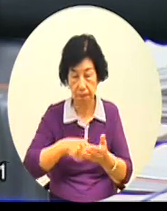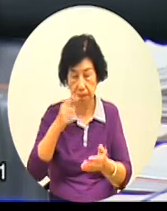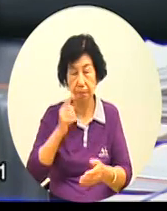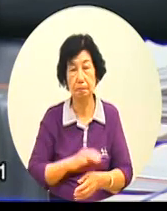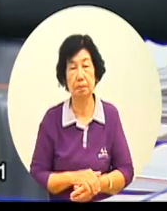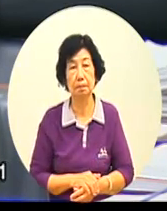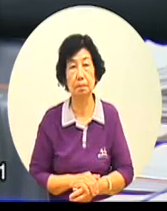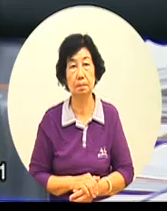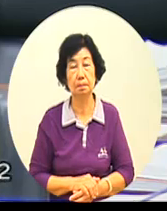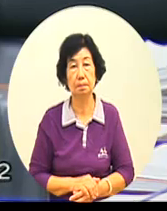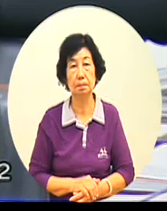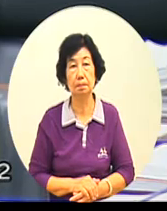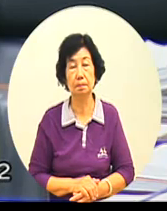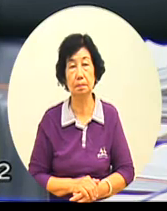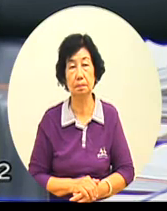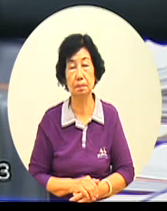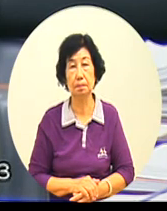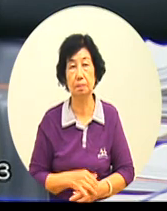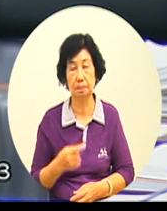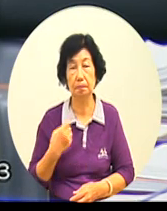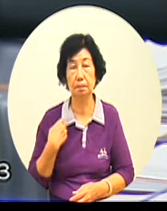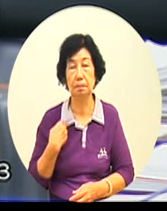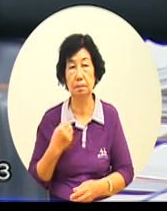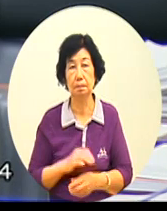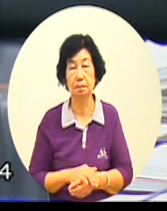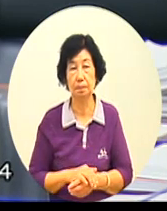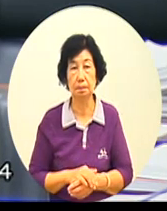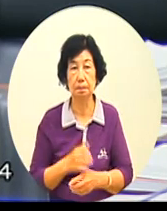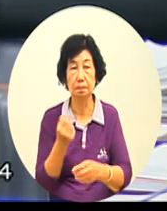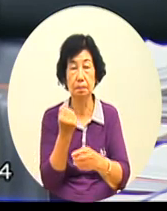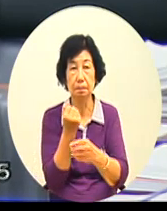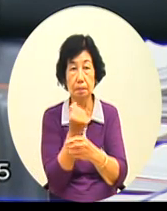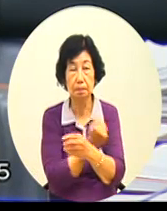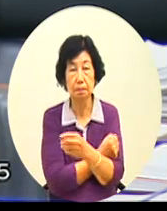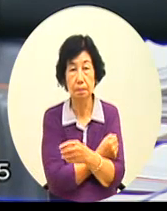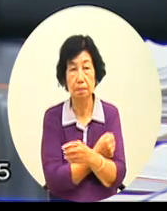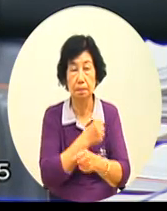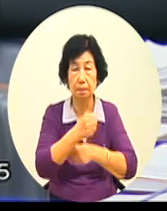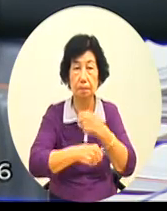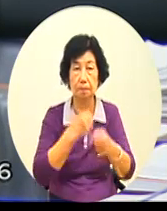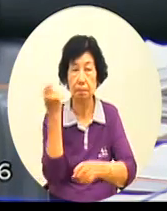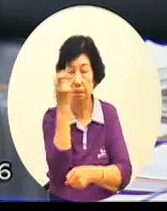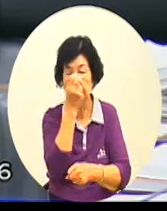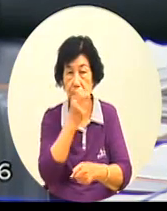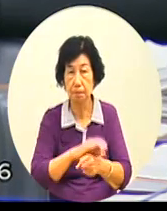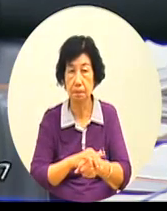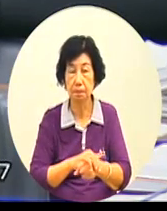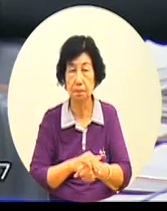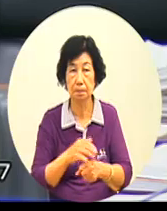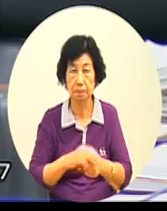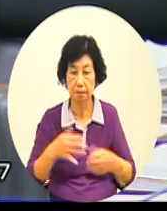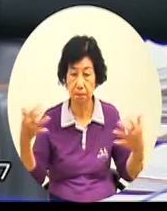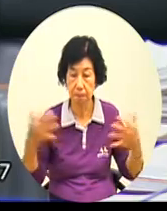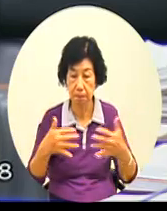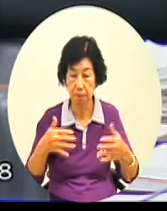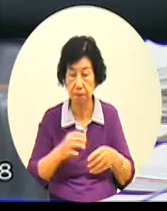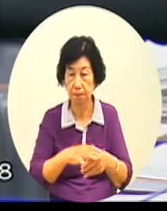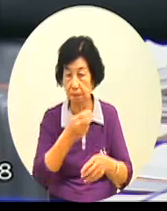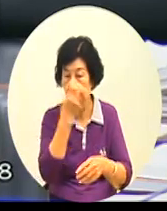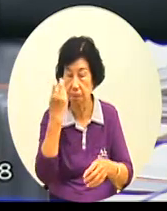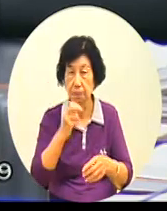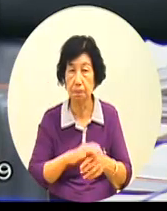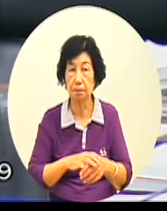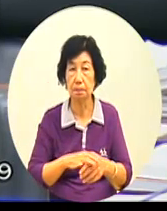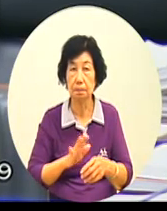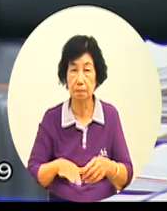说，我知道劳动检查，检查到有问题呢，其实并不是法令上说要立